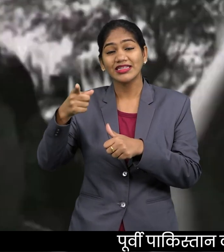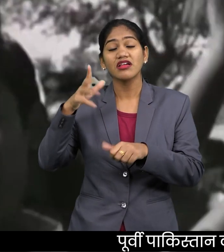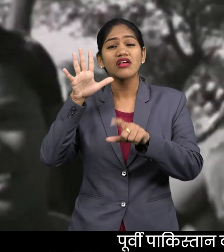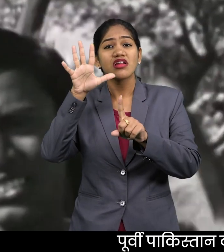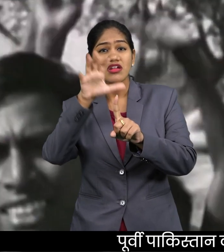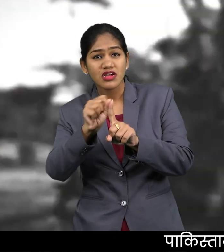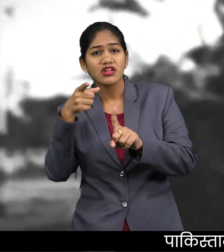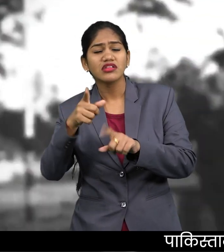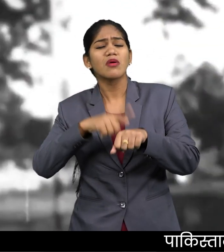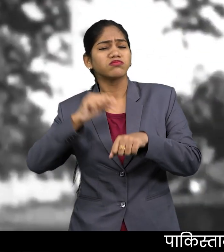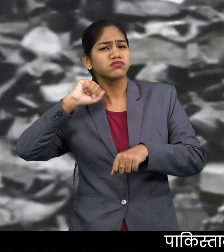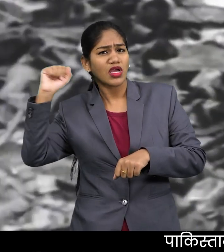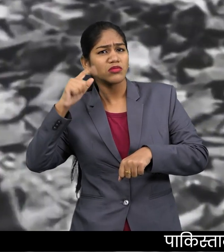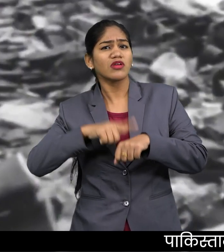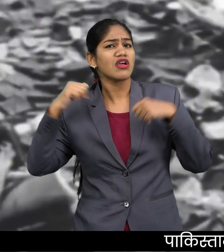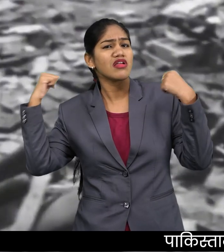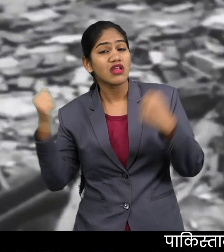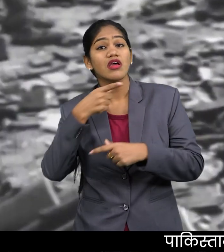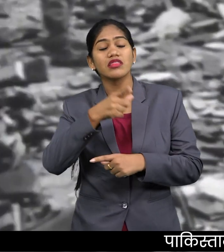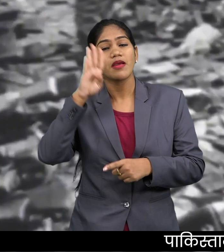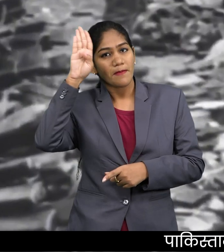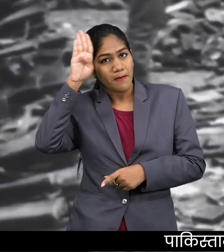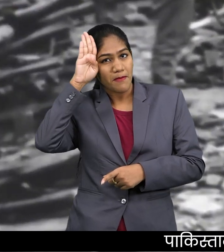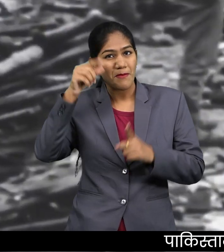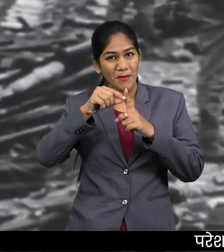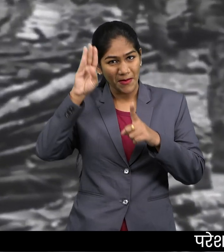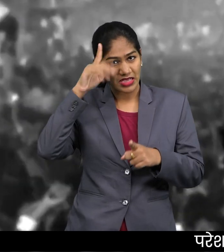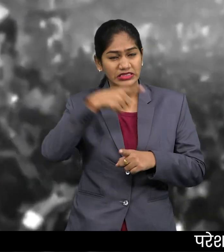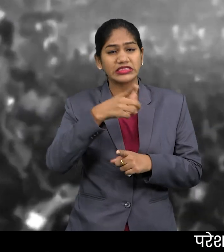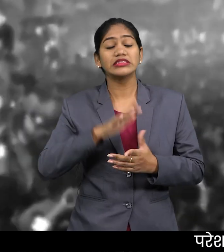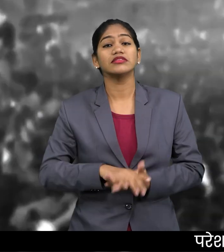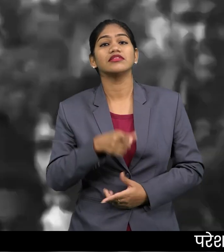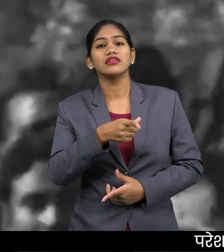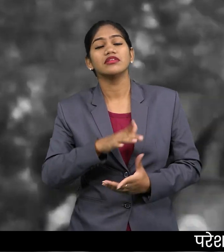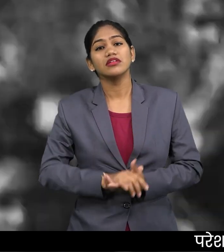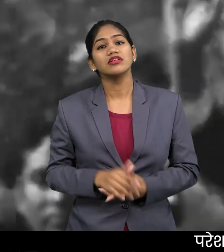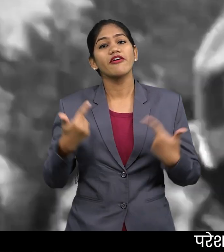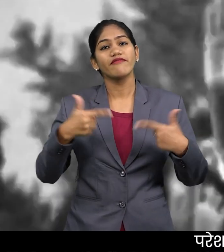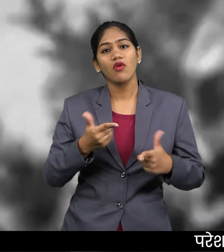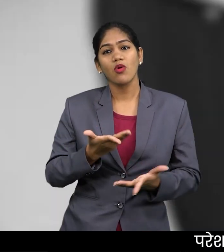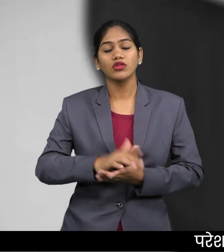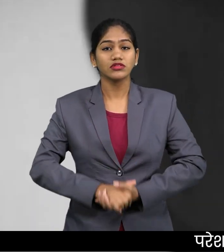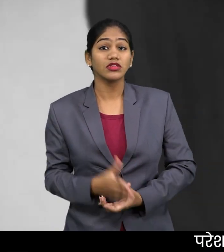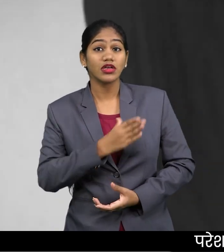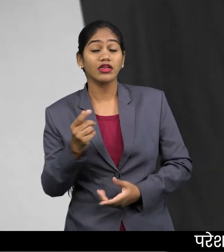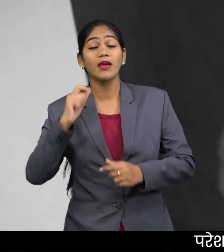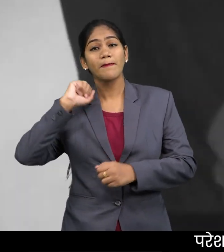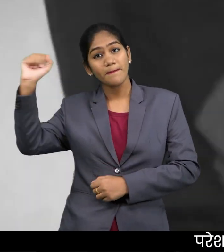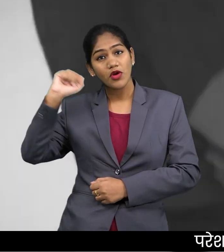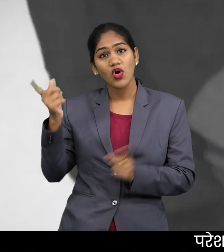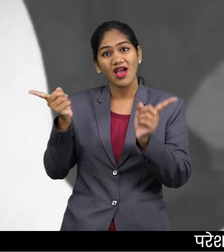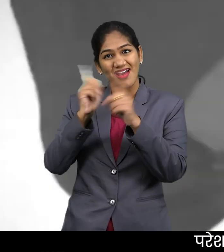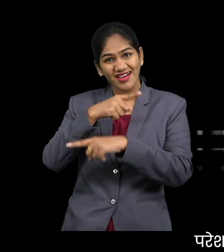और पश्चिमी पाकिस्तान के उपचार के विरोध के कारण परेशानी का सामना करना पड़ा।